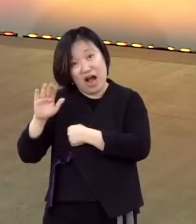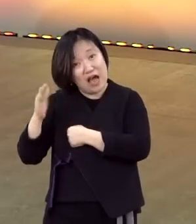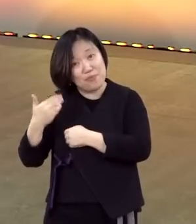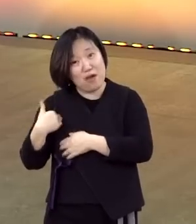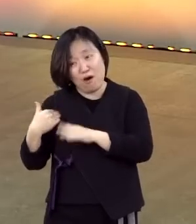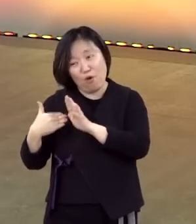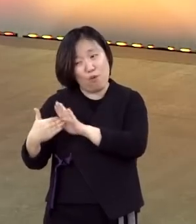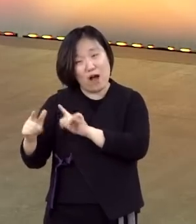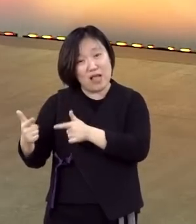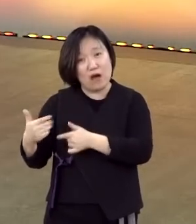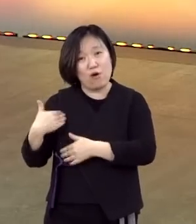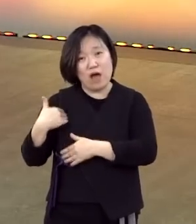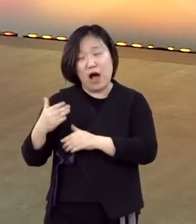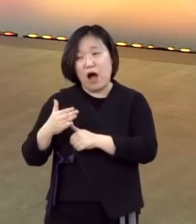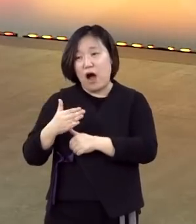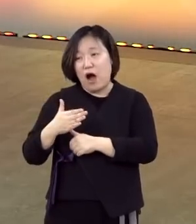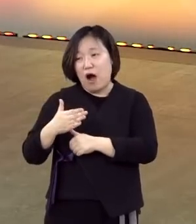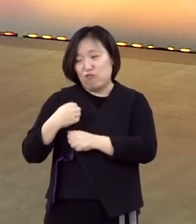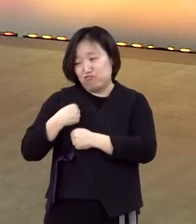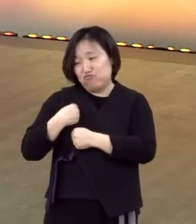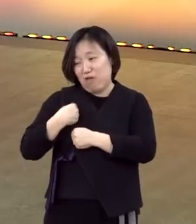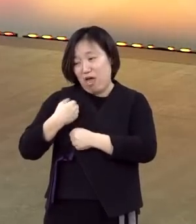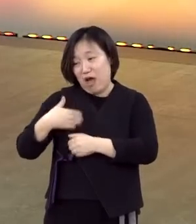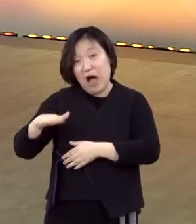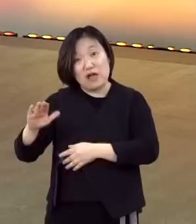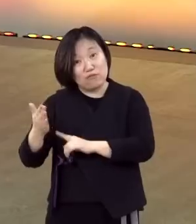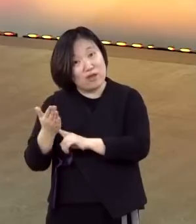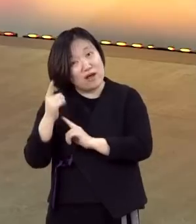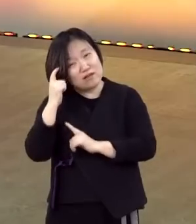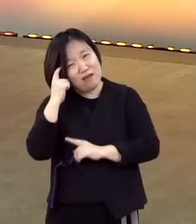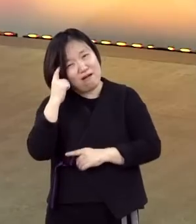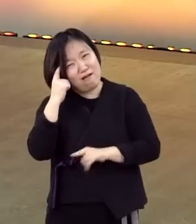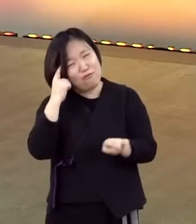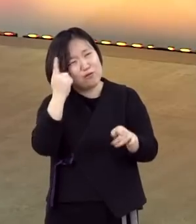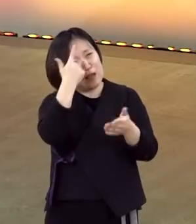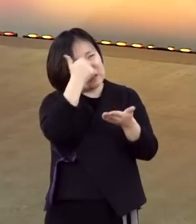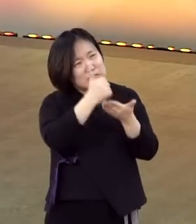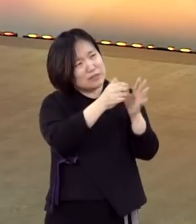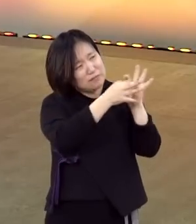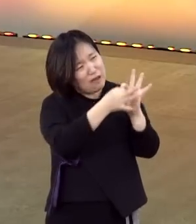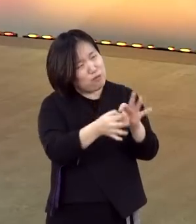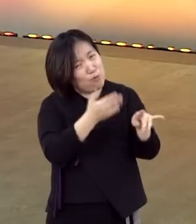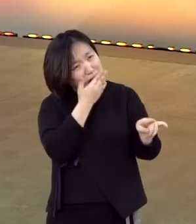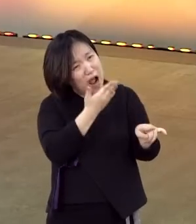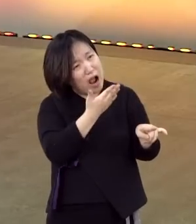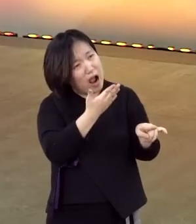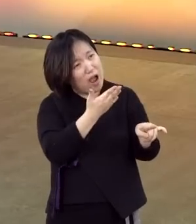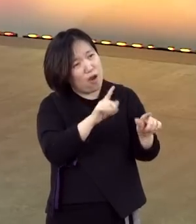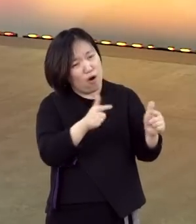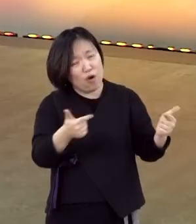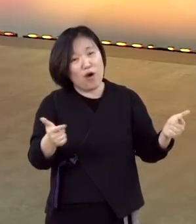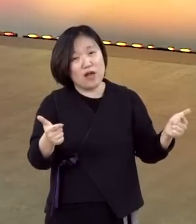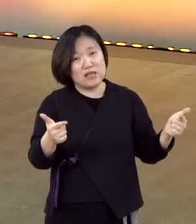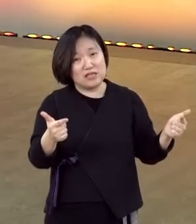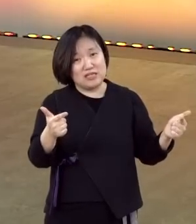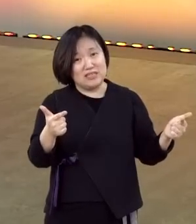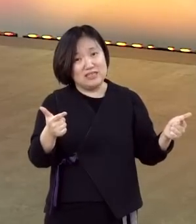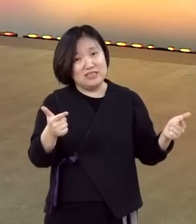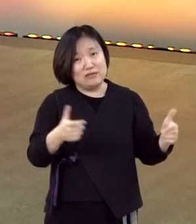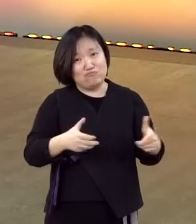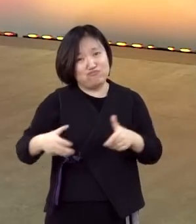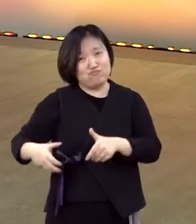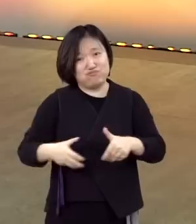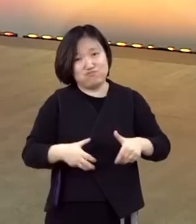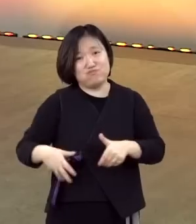선택일까요?내가정말이런식 으로승려생활을계속할수있을까? 도대체내가뭘어떻게해야하는거야? 그리하여그는오직